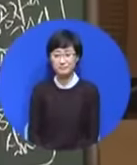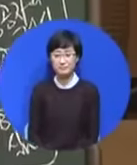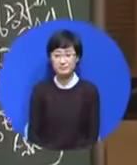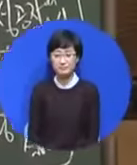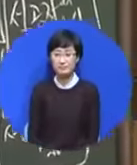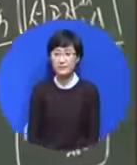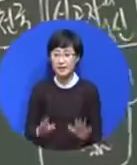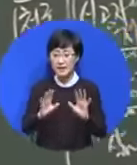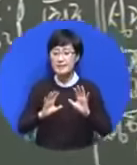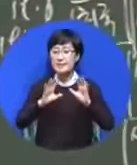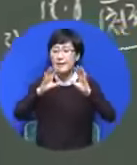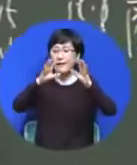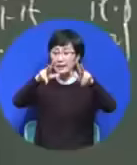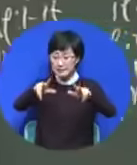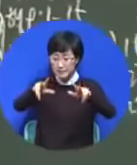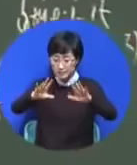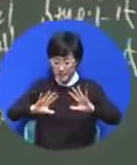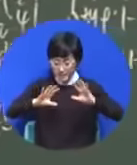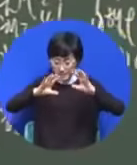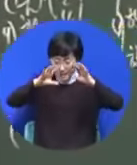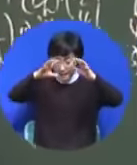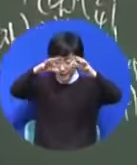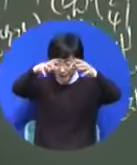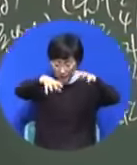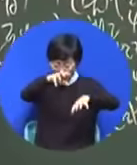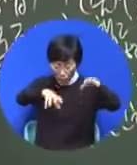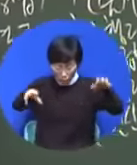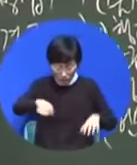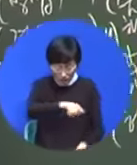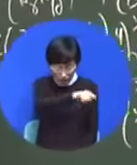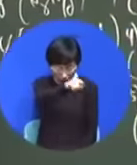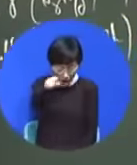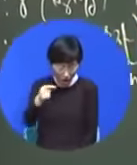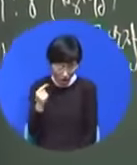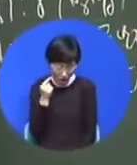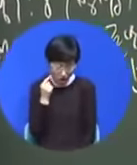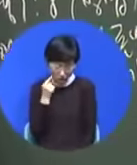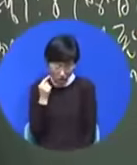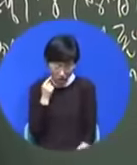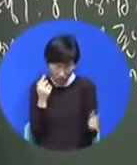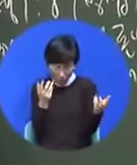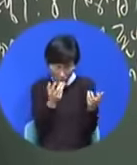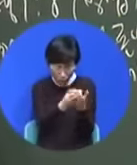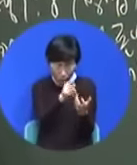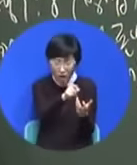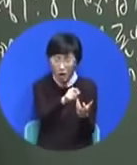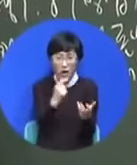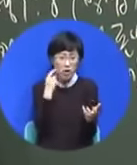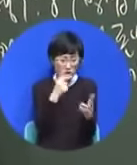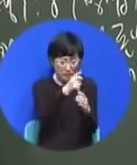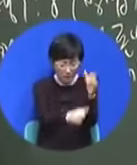전 세계는 전부 거짓말하고고 있습니다 그들을 빨리